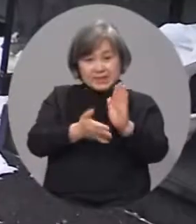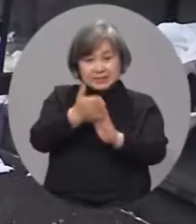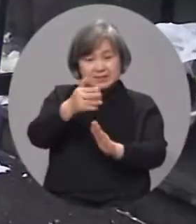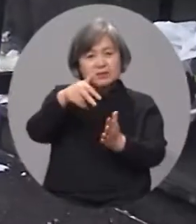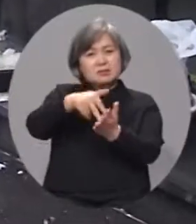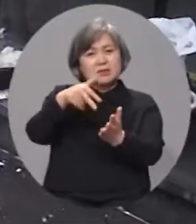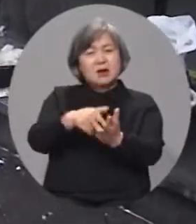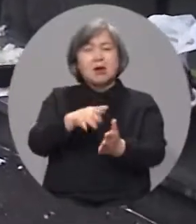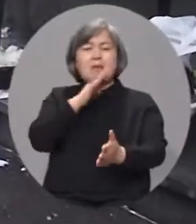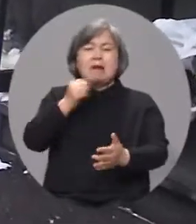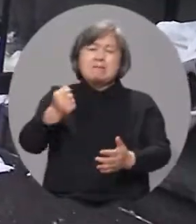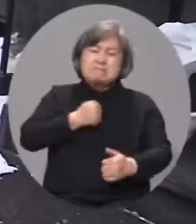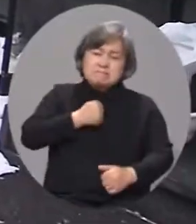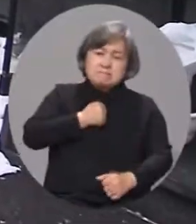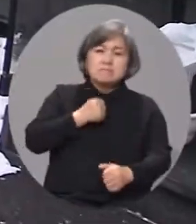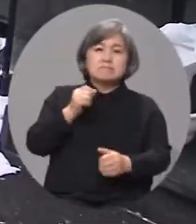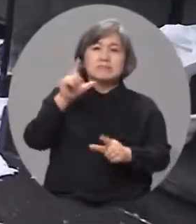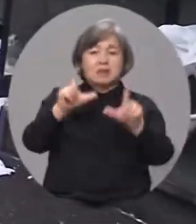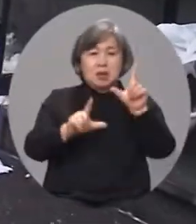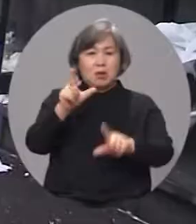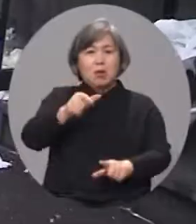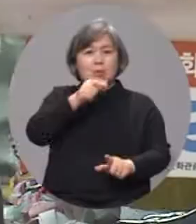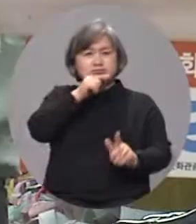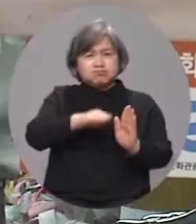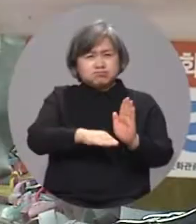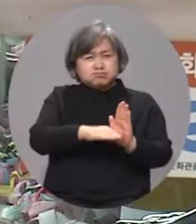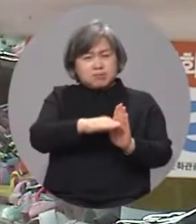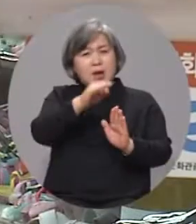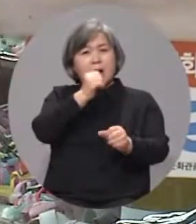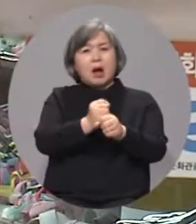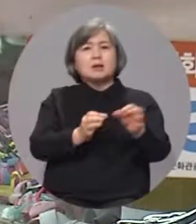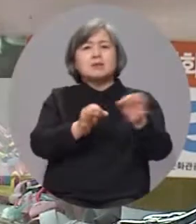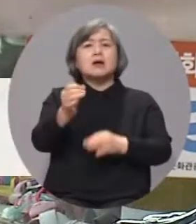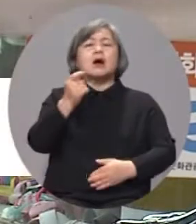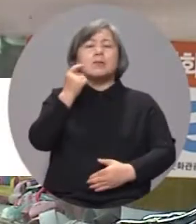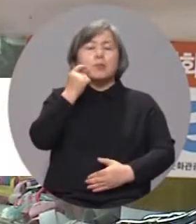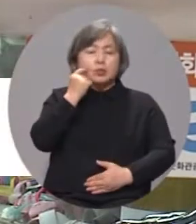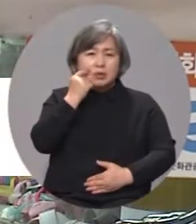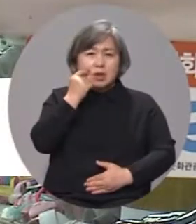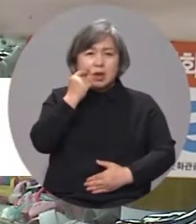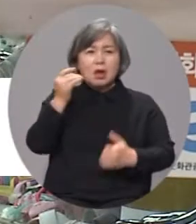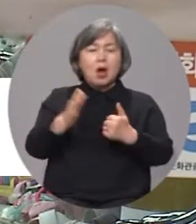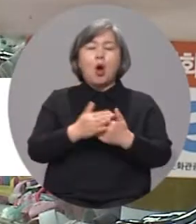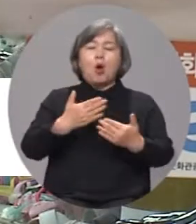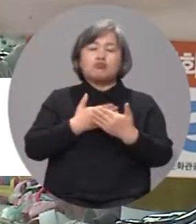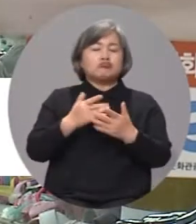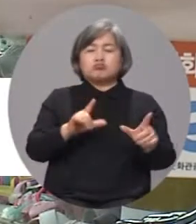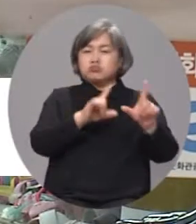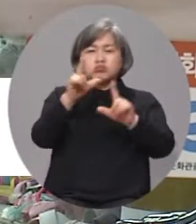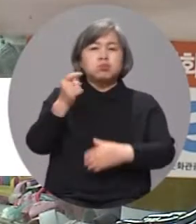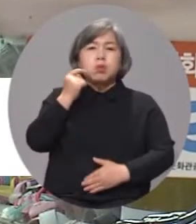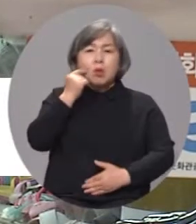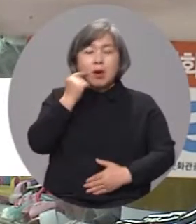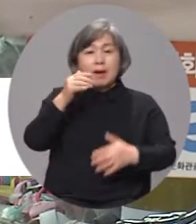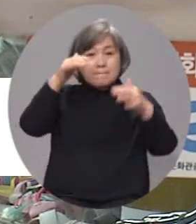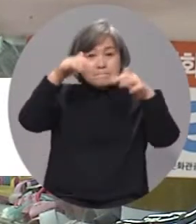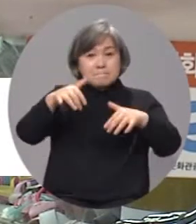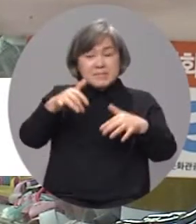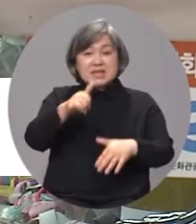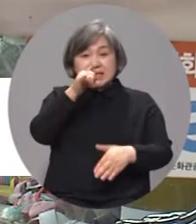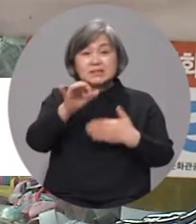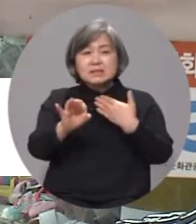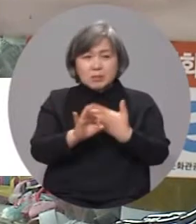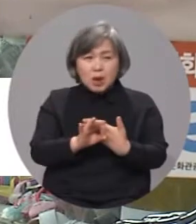입장에 상인들은 분통만 터집니다. 침수될까봐 무서워서 장사를 못하겠어요. 불안해서 살 수가 없어요. 비가